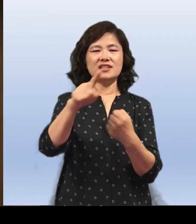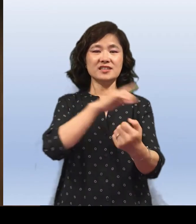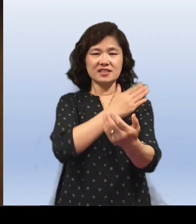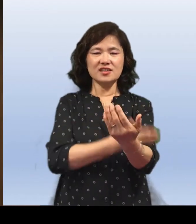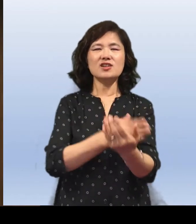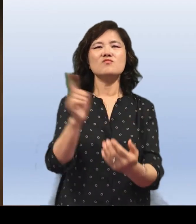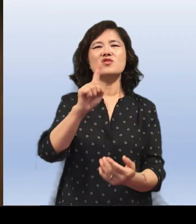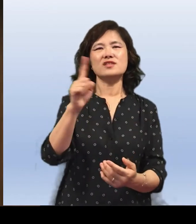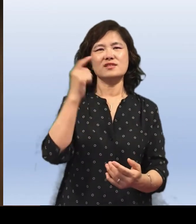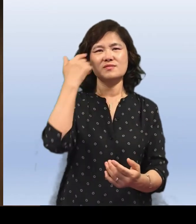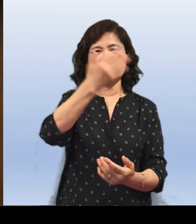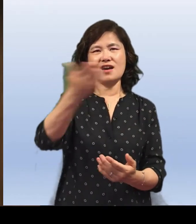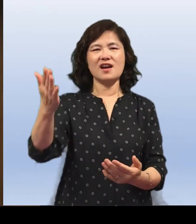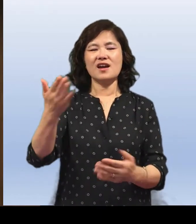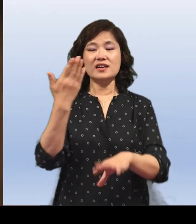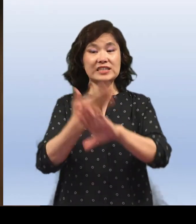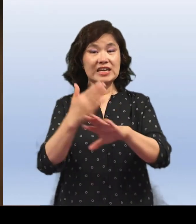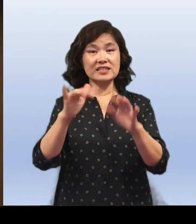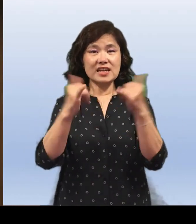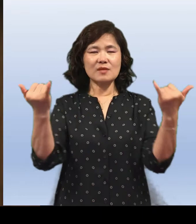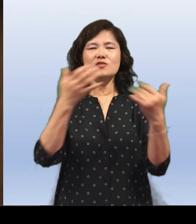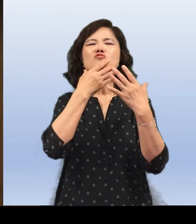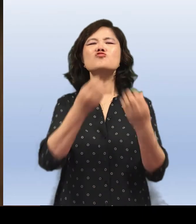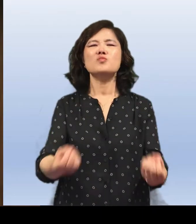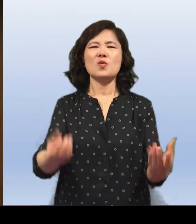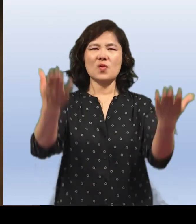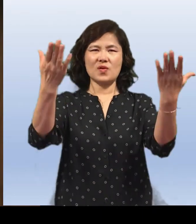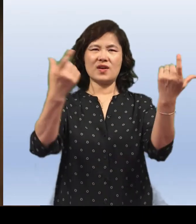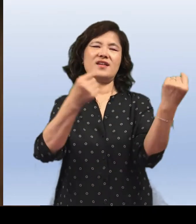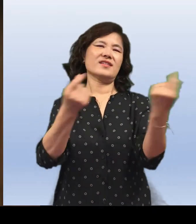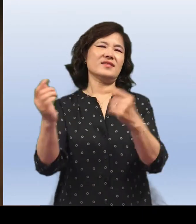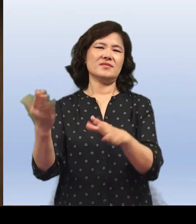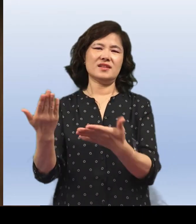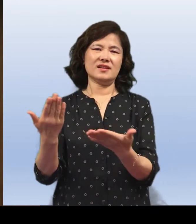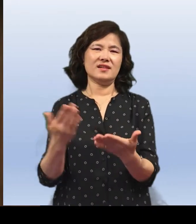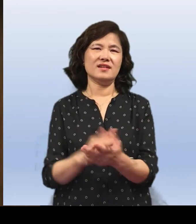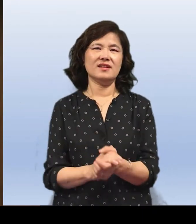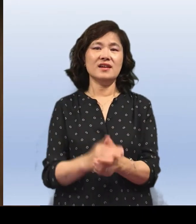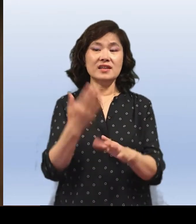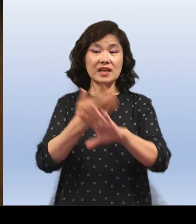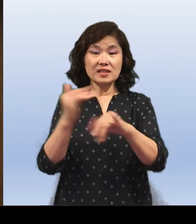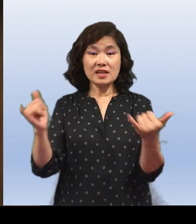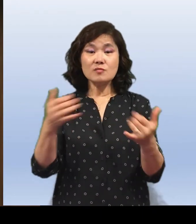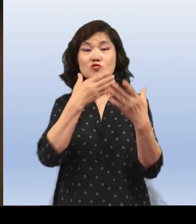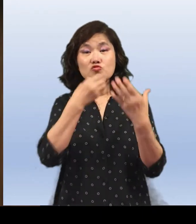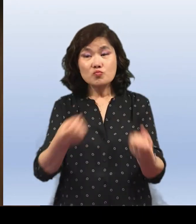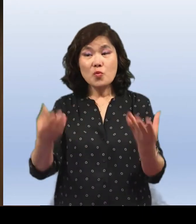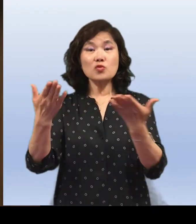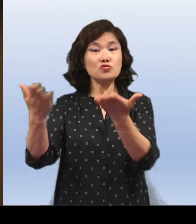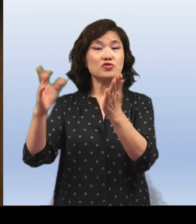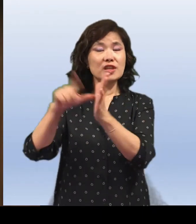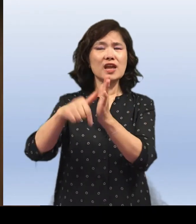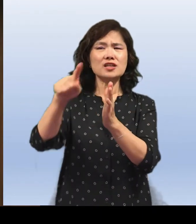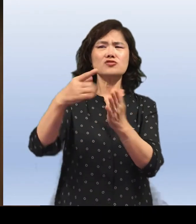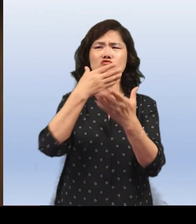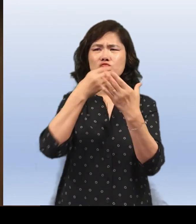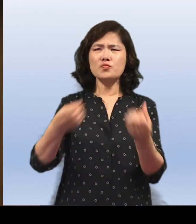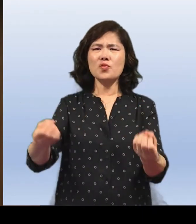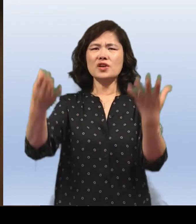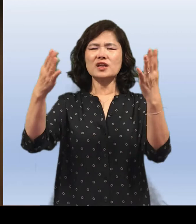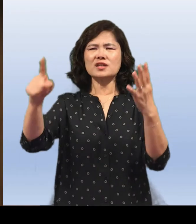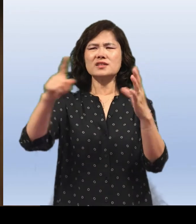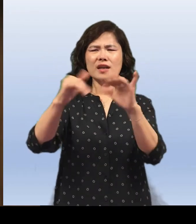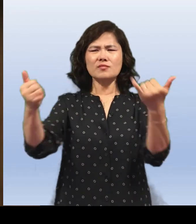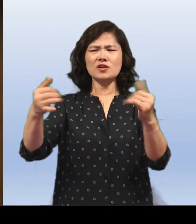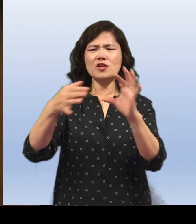능력이 무엇이었습니까? 다른 사람을 축복하는 것이었습니다. 그들이 다른 사람을 축복할 때 그 축복이 그들을